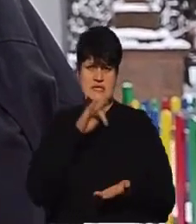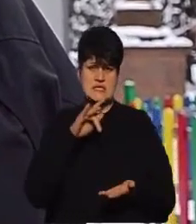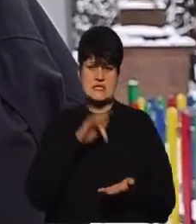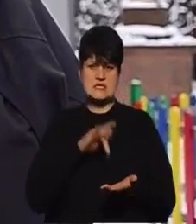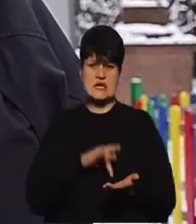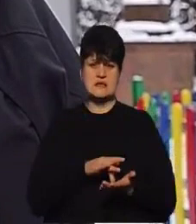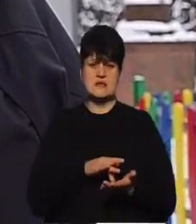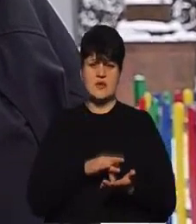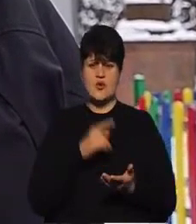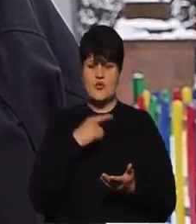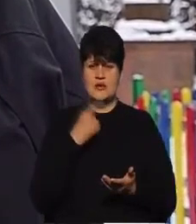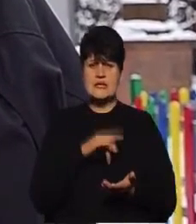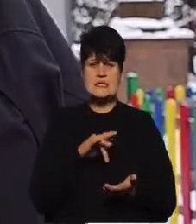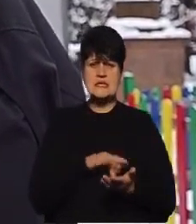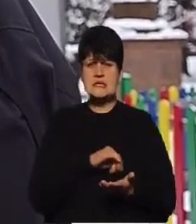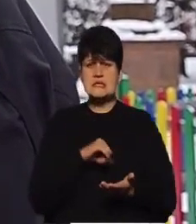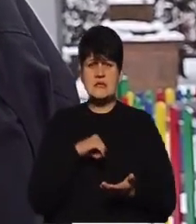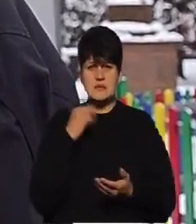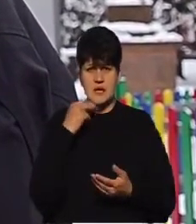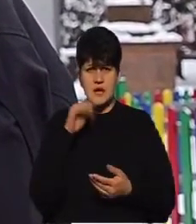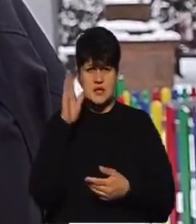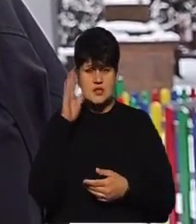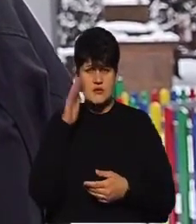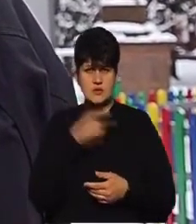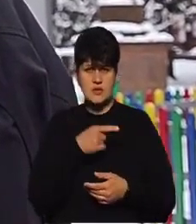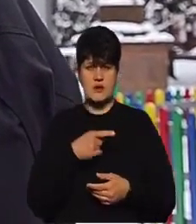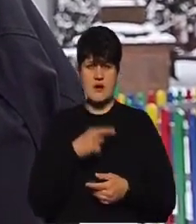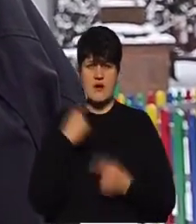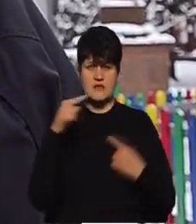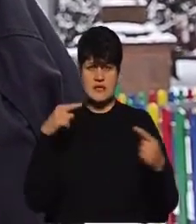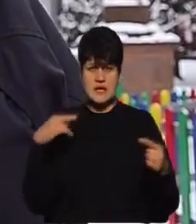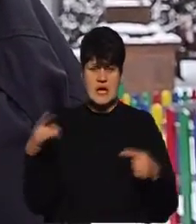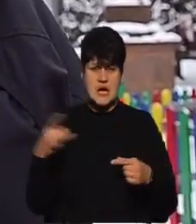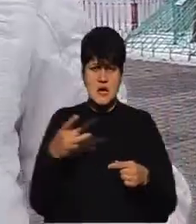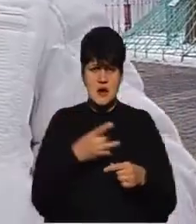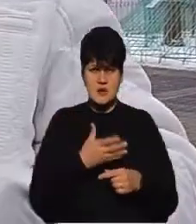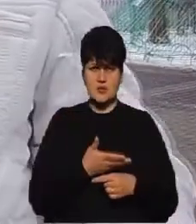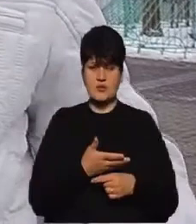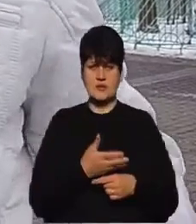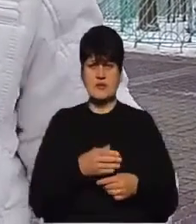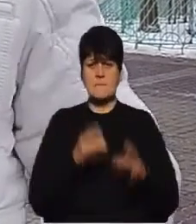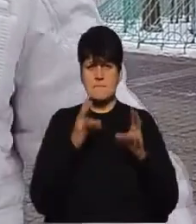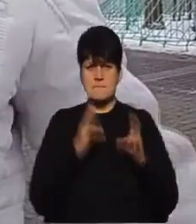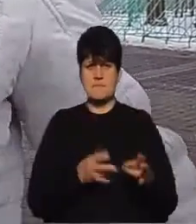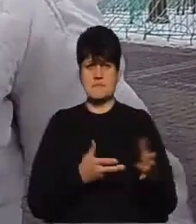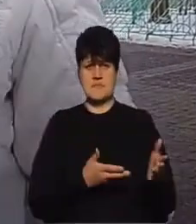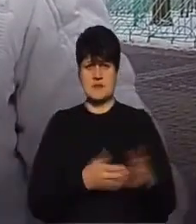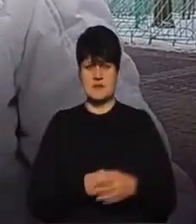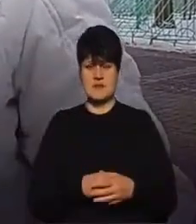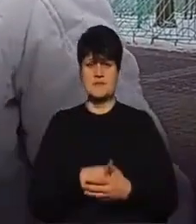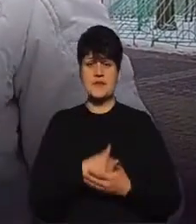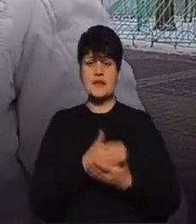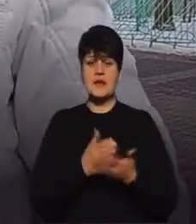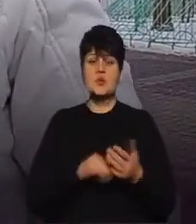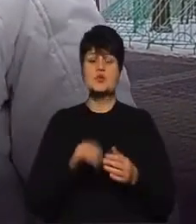що центр найкраща вода. Там взагалі в тих районах то біда. Якість, то яка вже найгірша. Ще